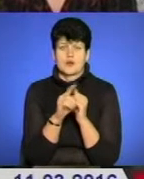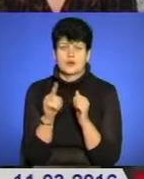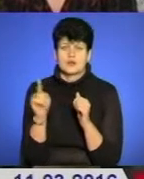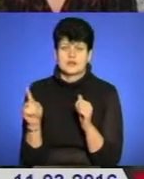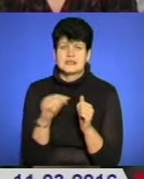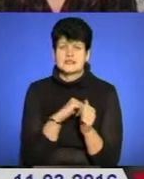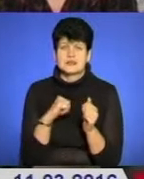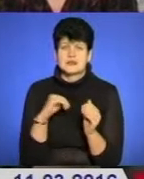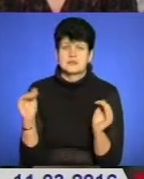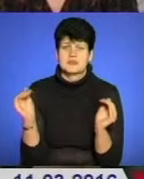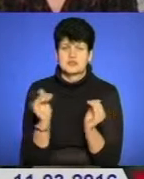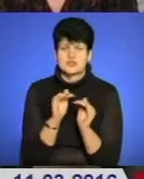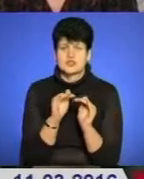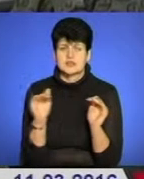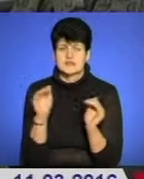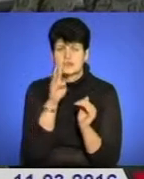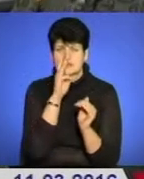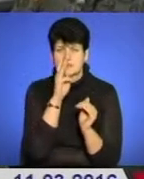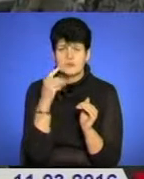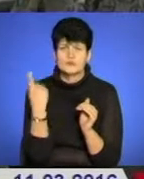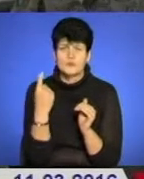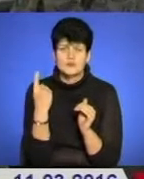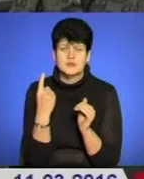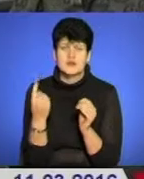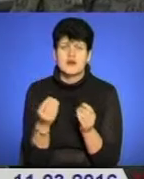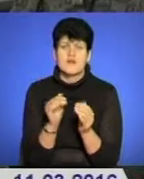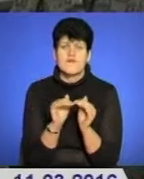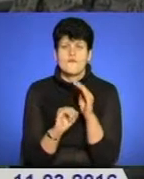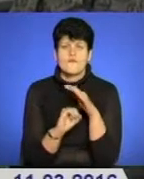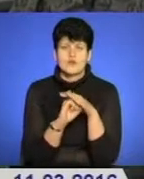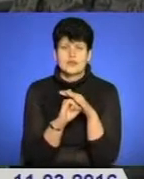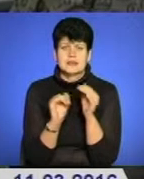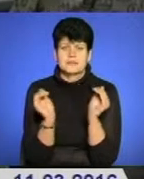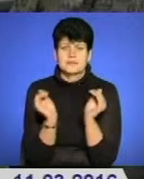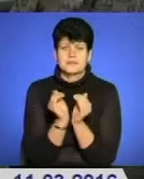Найнижчий рівень заробітних плат в області на фоні мізерних соціальних стандартів.